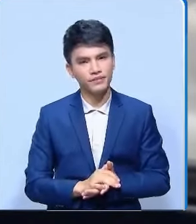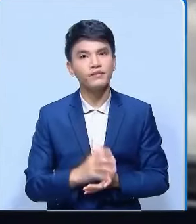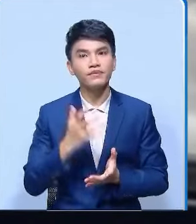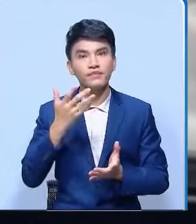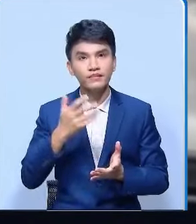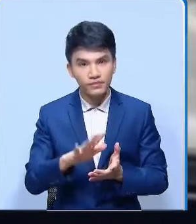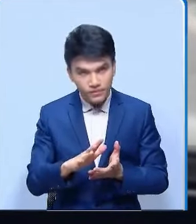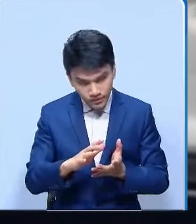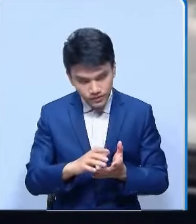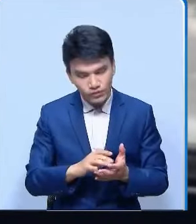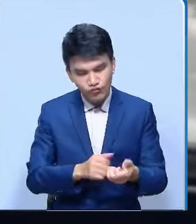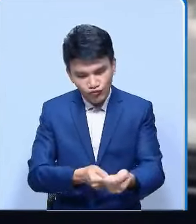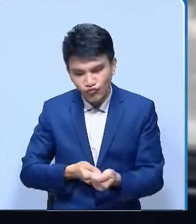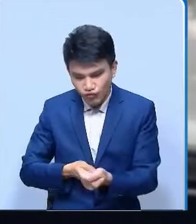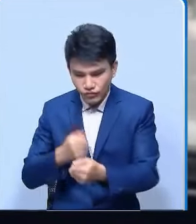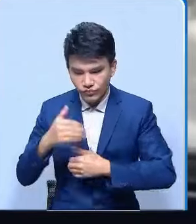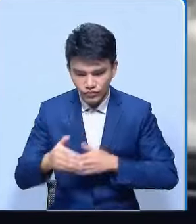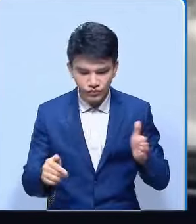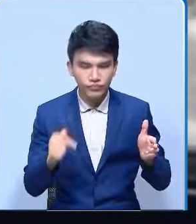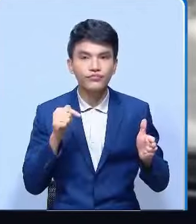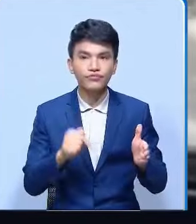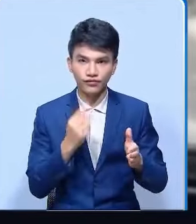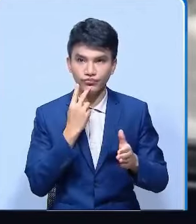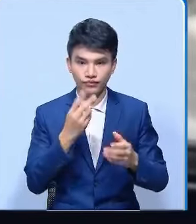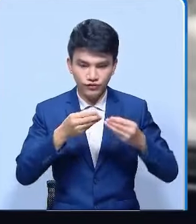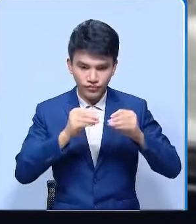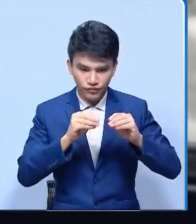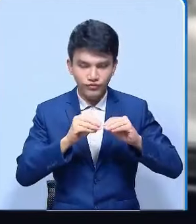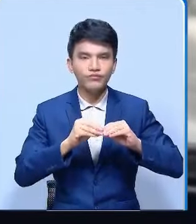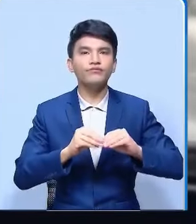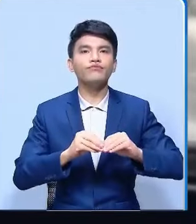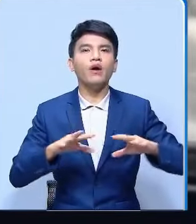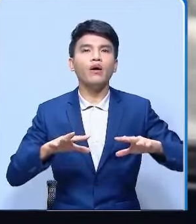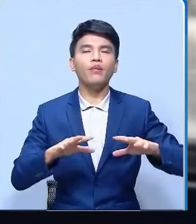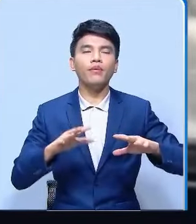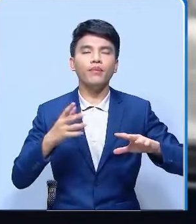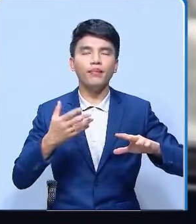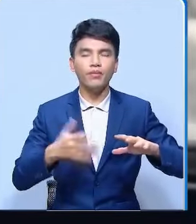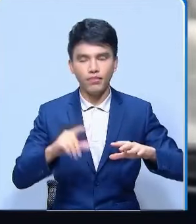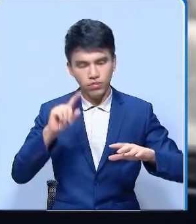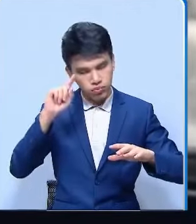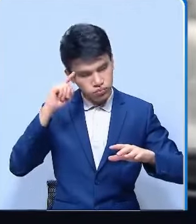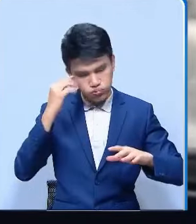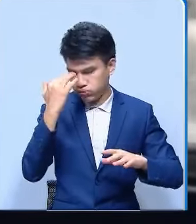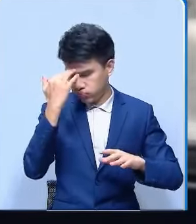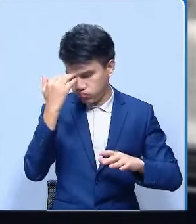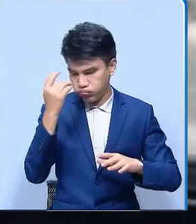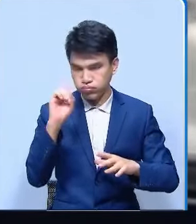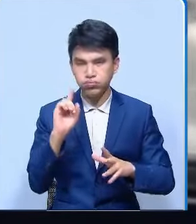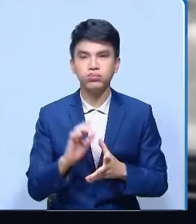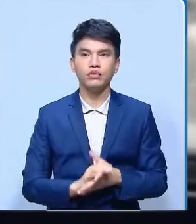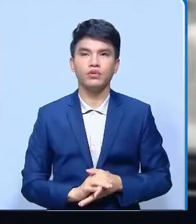ไปทำความสะอาดห้องนอนจึงพบว่ากระจกเนี่ยแตกเป็นรูแล้วแต่ก็ไม่ทราบเหมือนกันว่ามาจากไหนอย่างไร